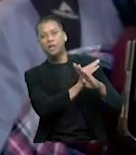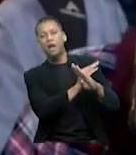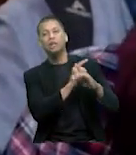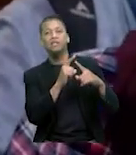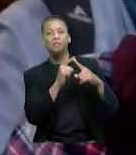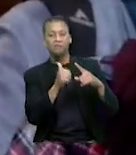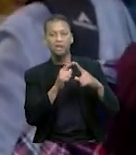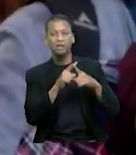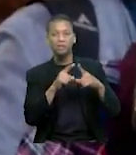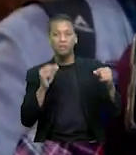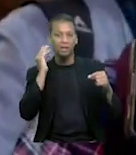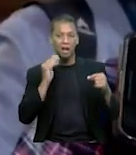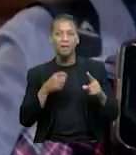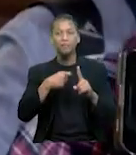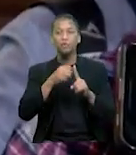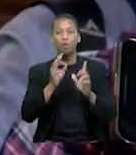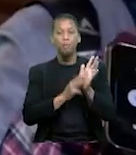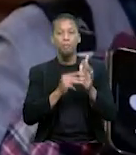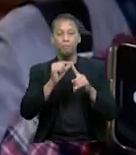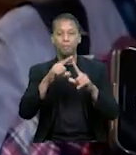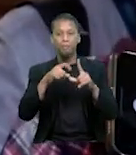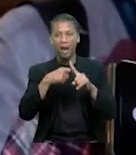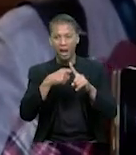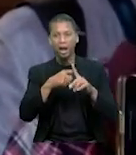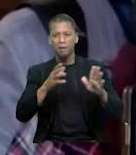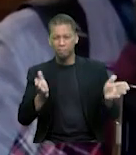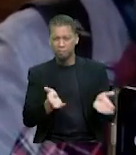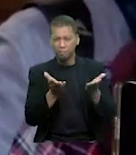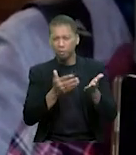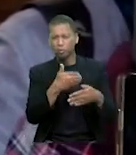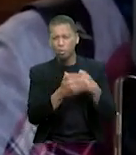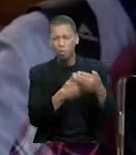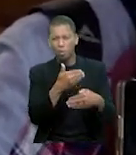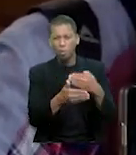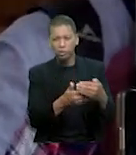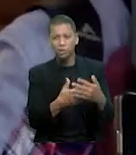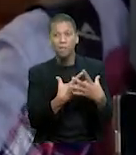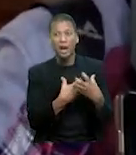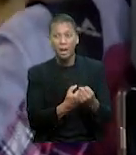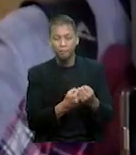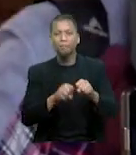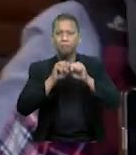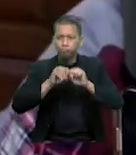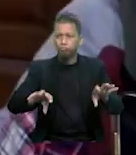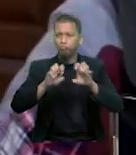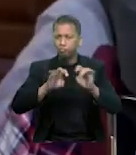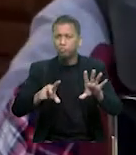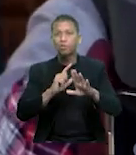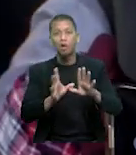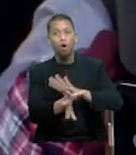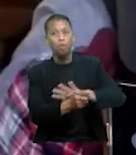ini dibina terus-menerus. Harapan saya mereka juga melakukan kampanye anti korupsi dengan cara-cara yang